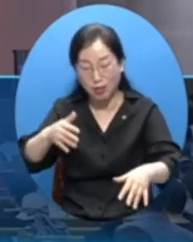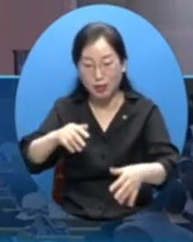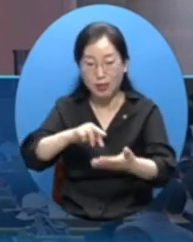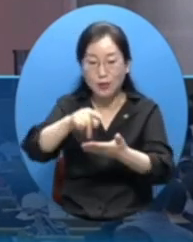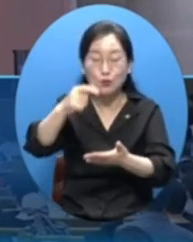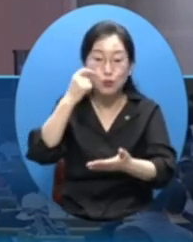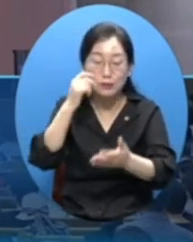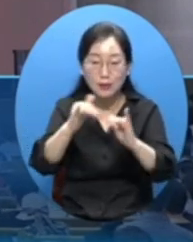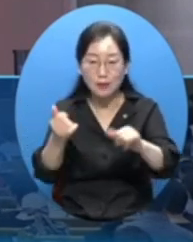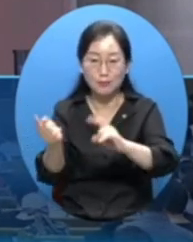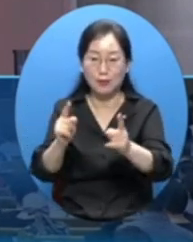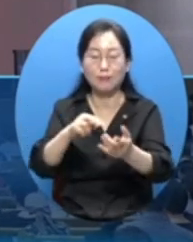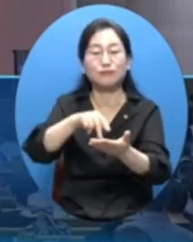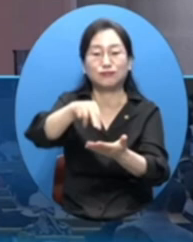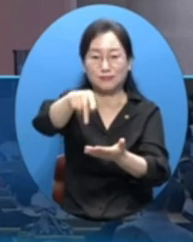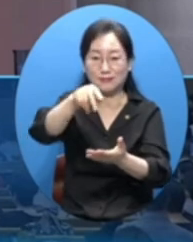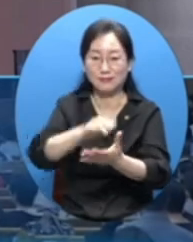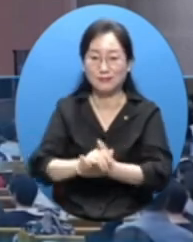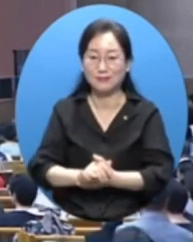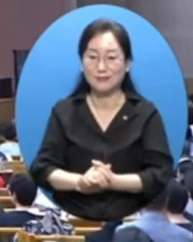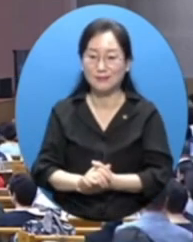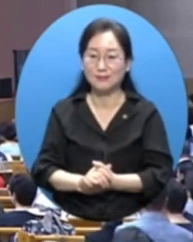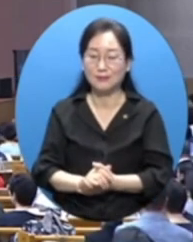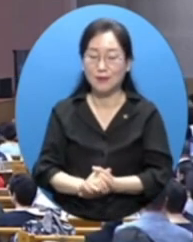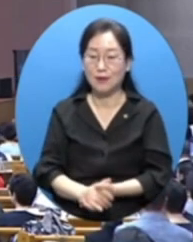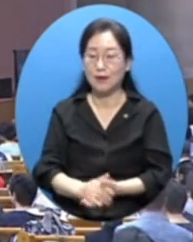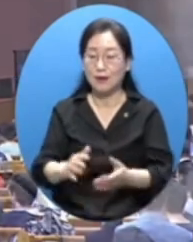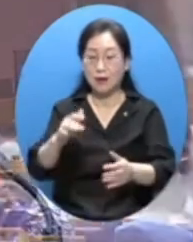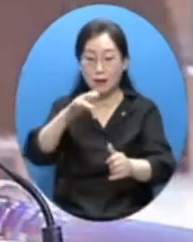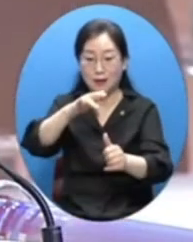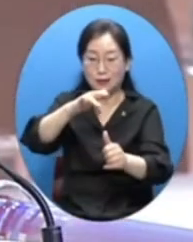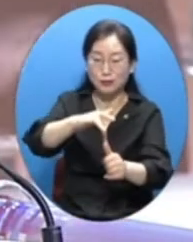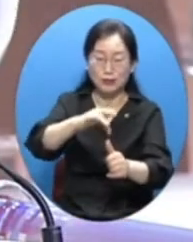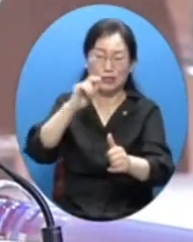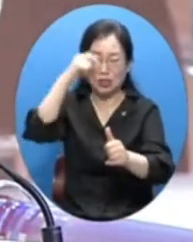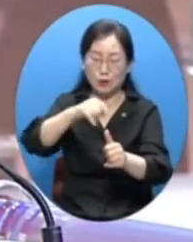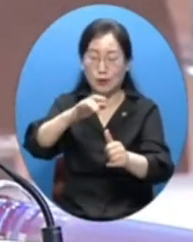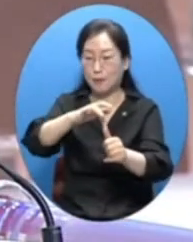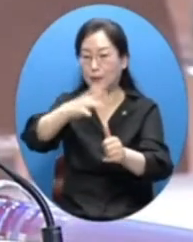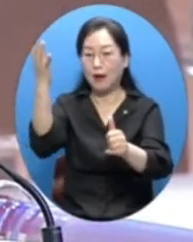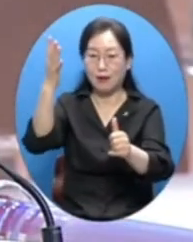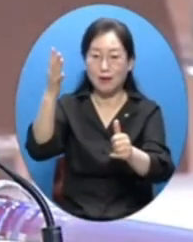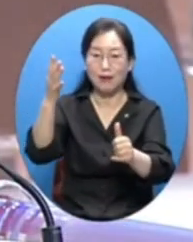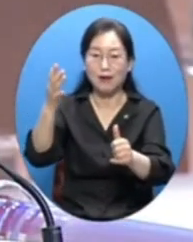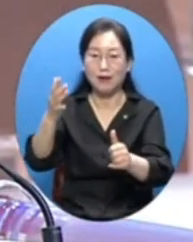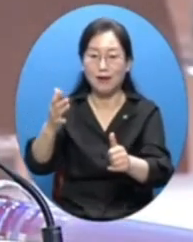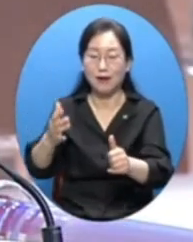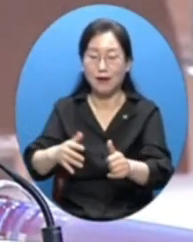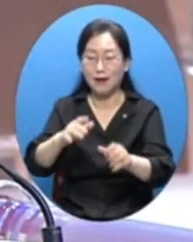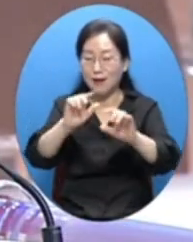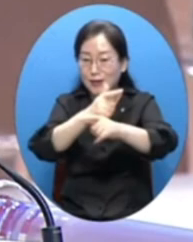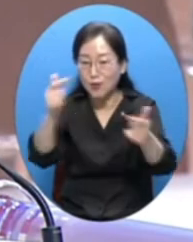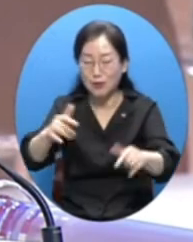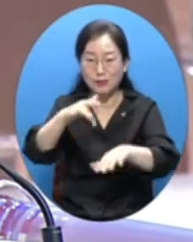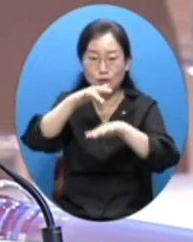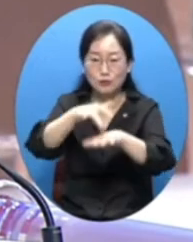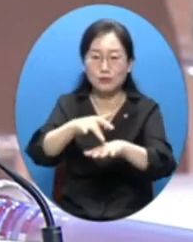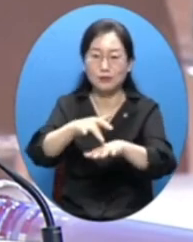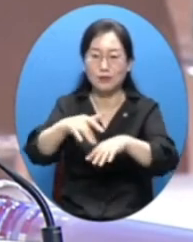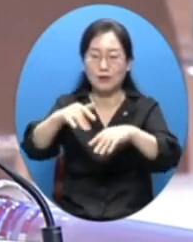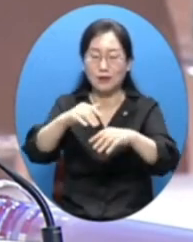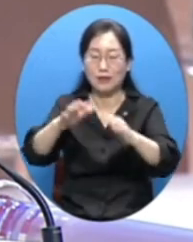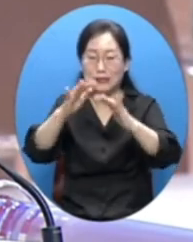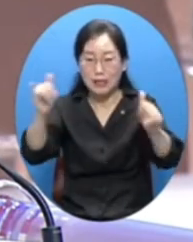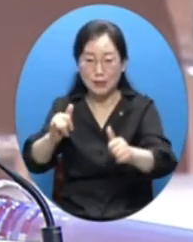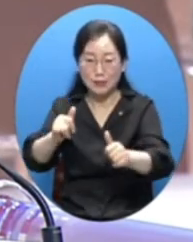사람이 나으니 그랬습니다. 막 사람에게 붙었던 더러운 귀신이 떠나가 버린 것입니다. 각종 귀신이 와서